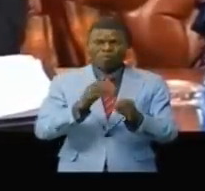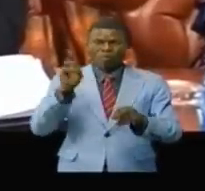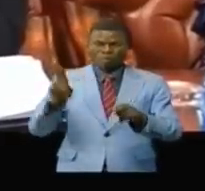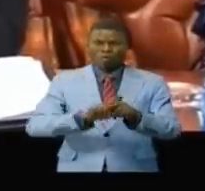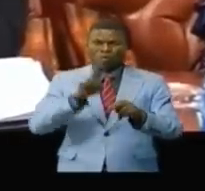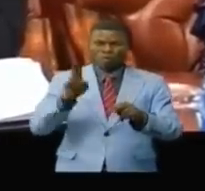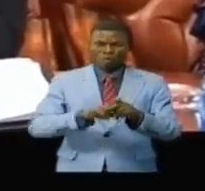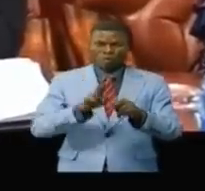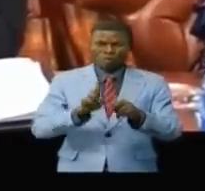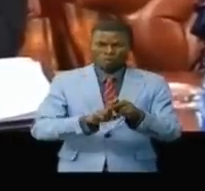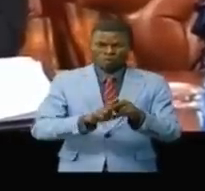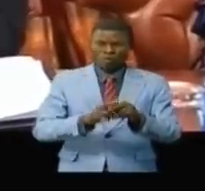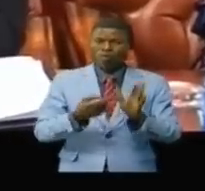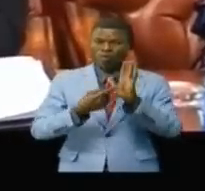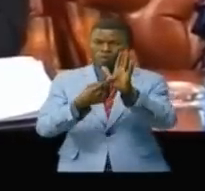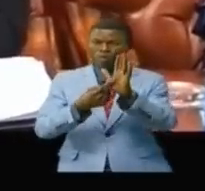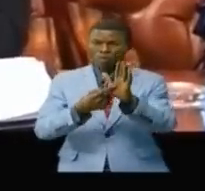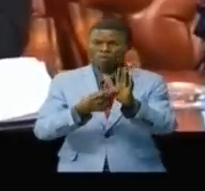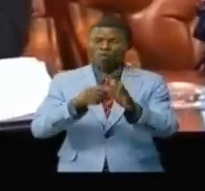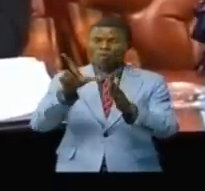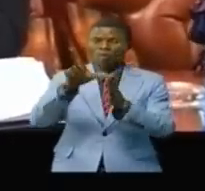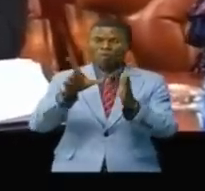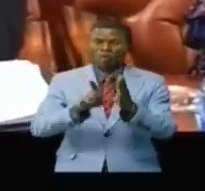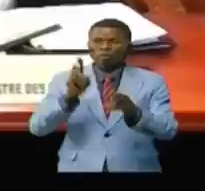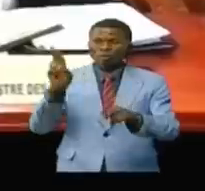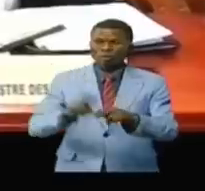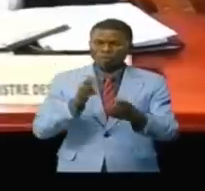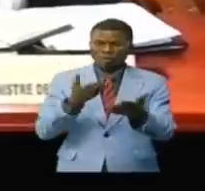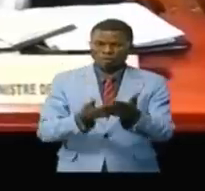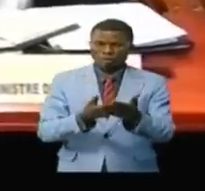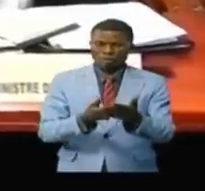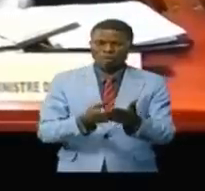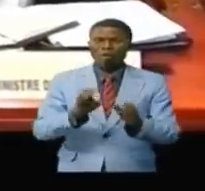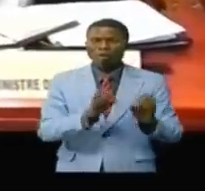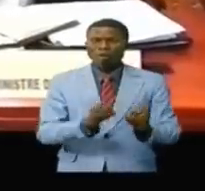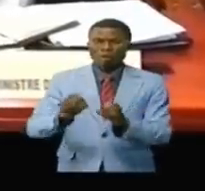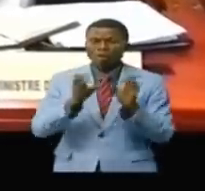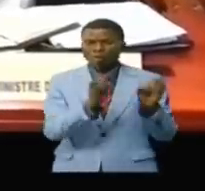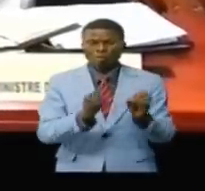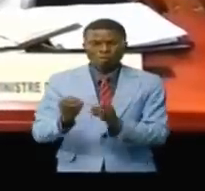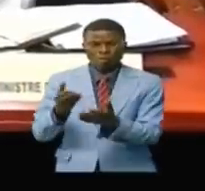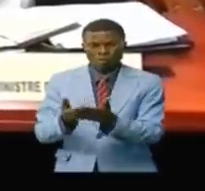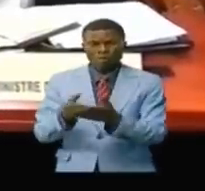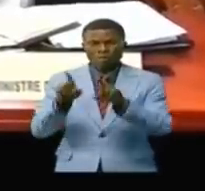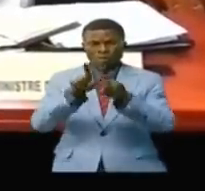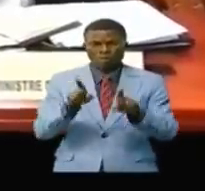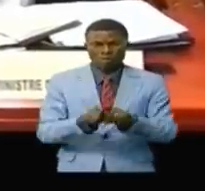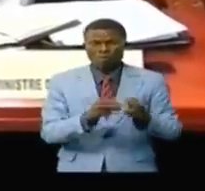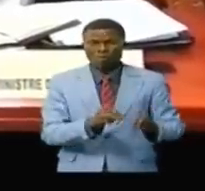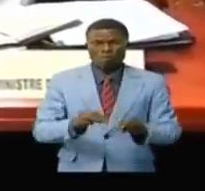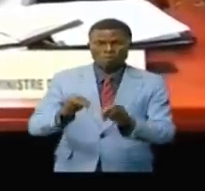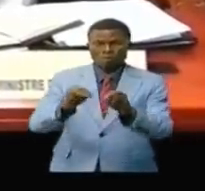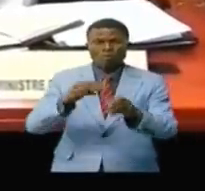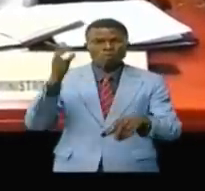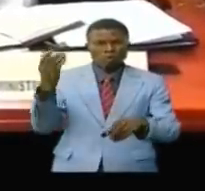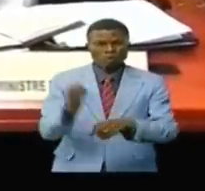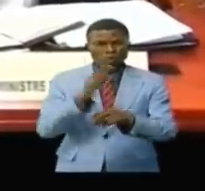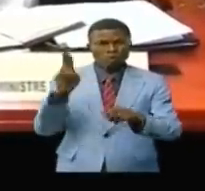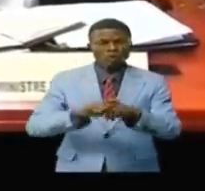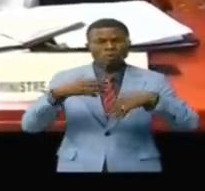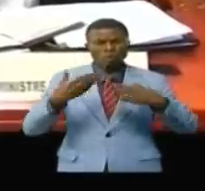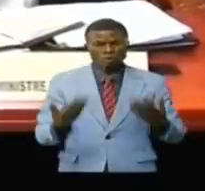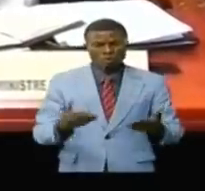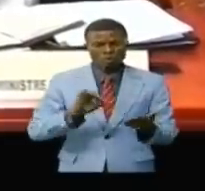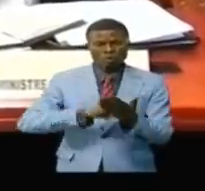œuvre tant qu'ils présentent le cadre légal d'application, les modalités organisationnelles ainsi que les mécanismes de fonctionnement.